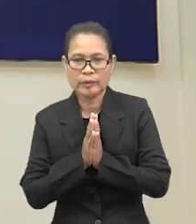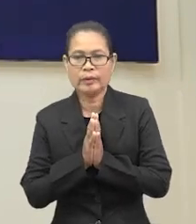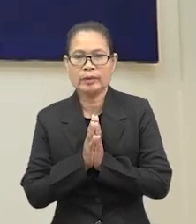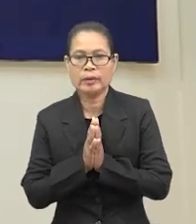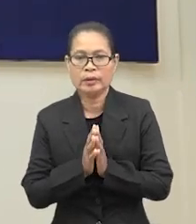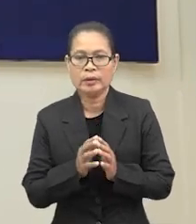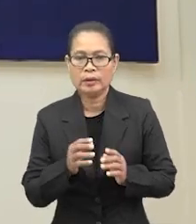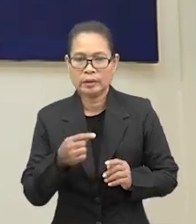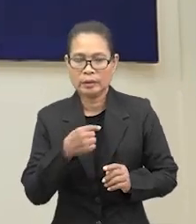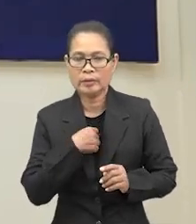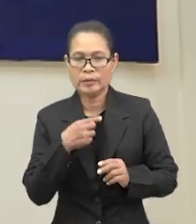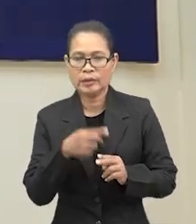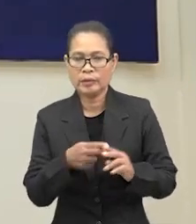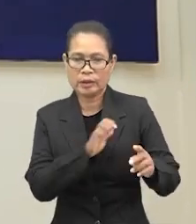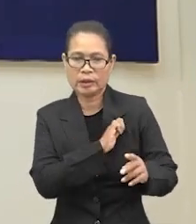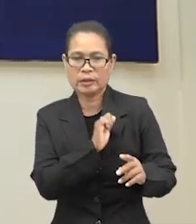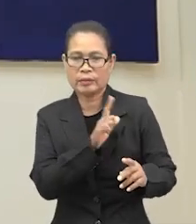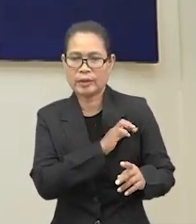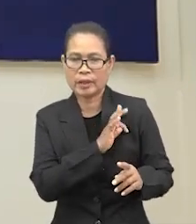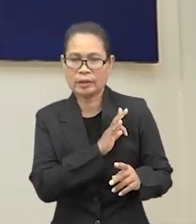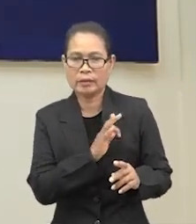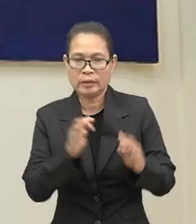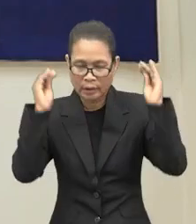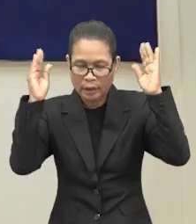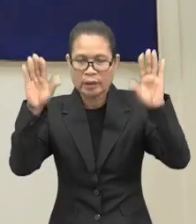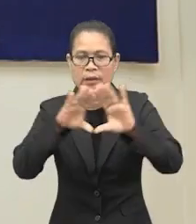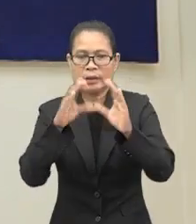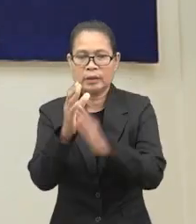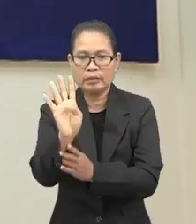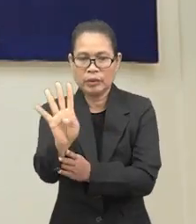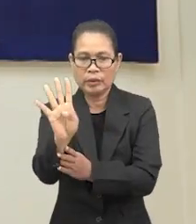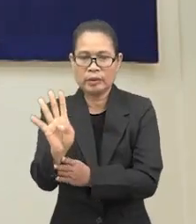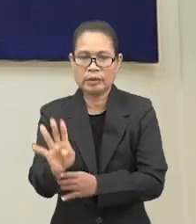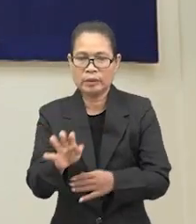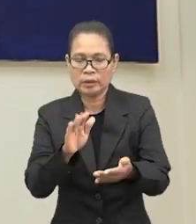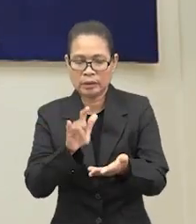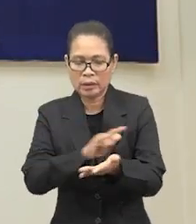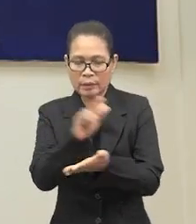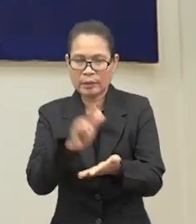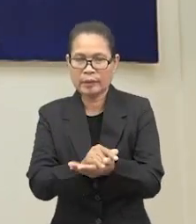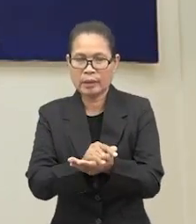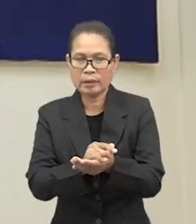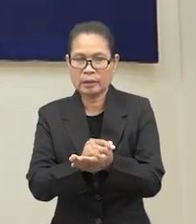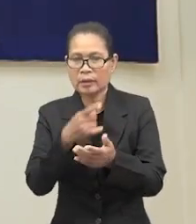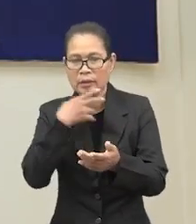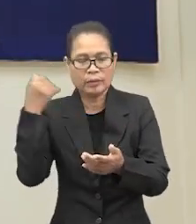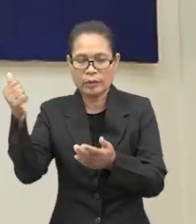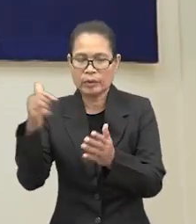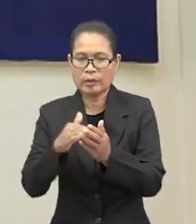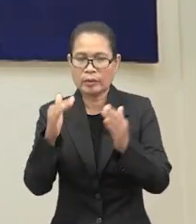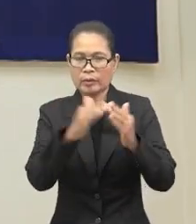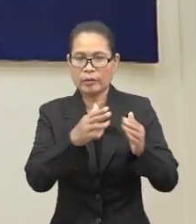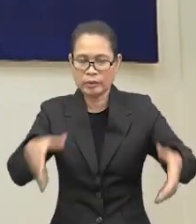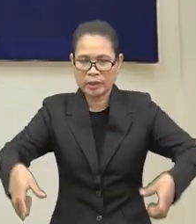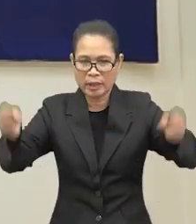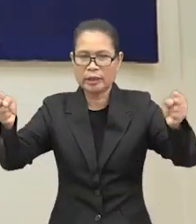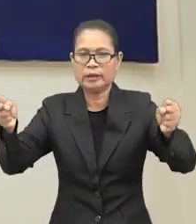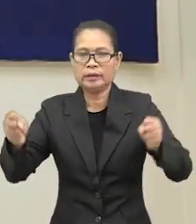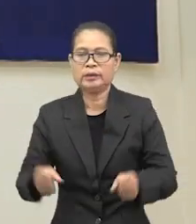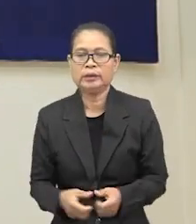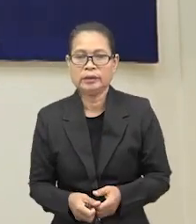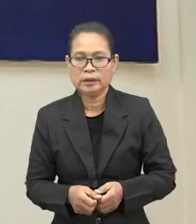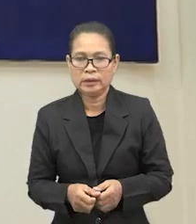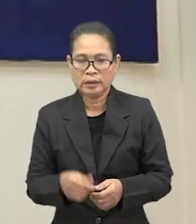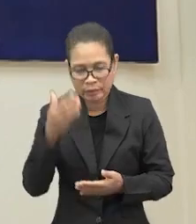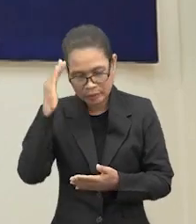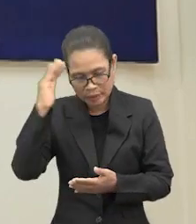Chụp đẹp xưa, nhưng khi nhóm chúng tôi chăn sả váng, bằng riêng phát tí buồn, nơi sẽ làm bà thông sắc xa cùng rú cỏng, cỏng cầm phong chân năng, khát cầm phong chân năng.